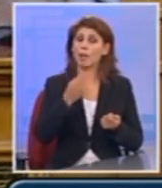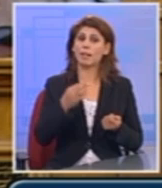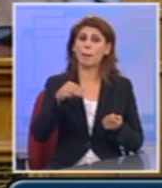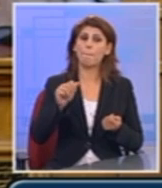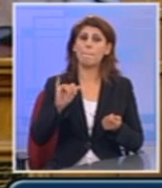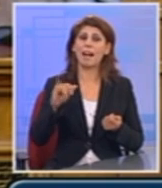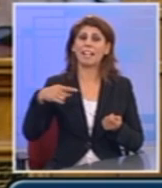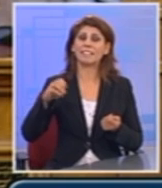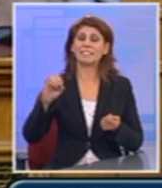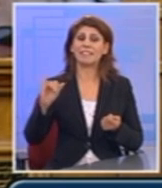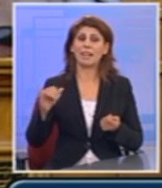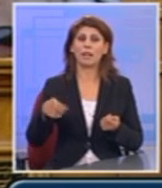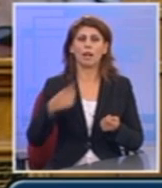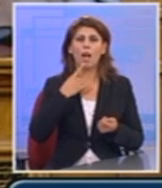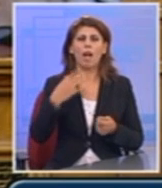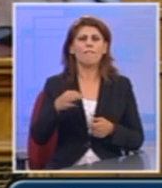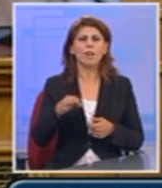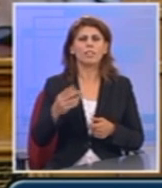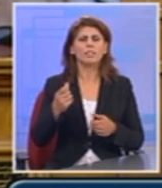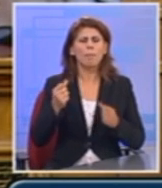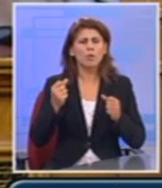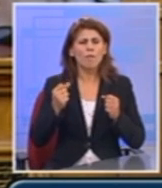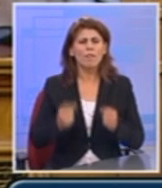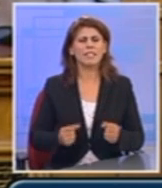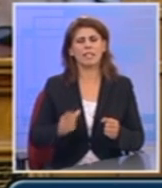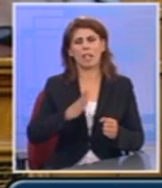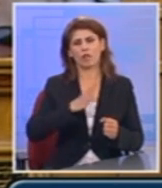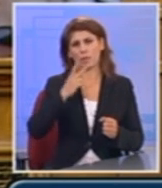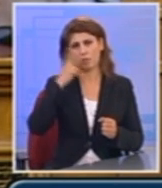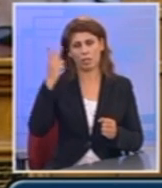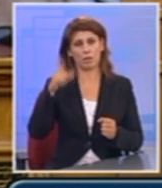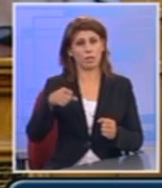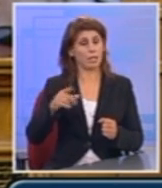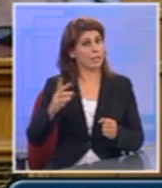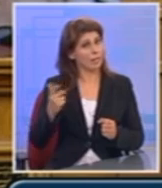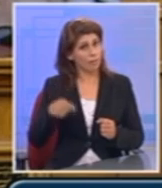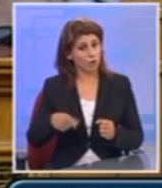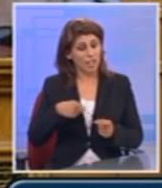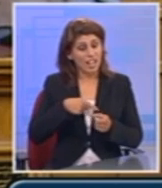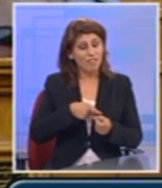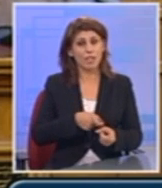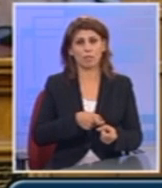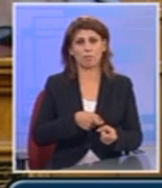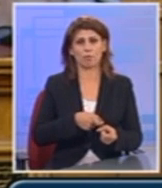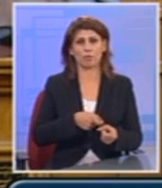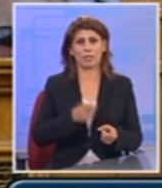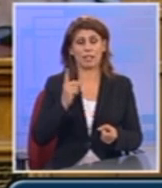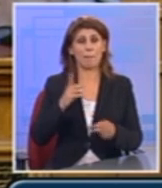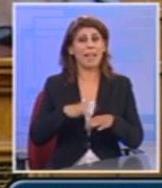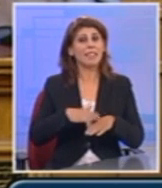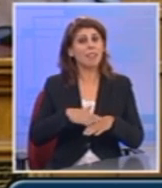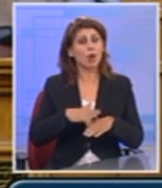ο γίνανε ευάλωτα και τα πιο θεμελιώδη ανθρώπινα δικαιώματα πρόκειται για έναν εκβιασμό για μία